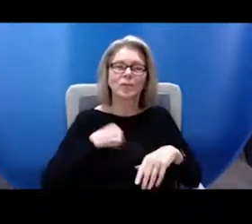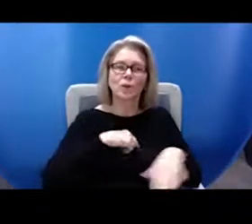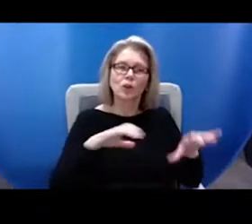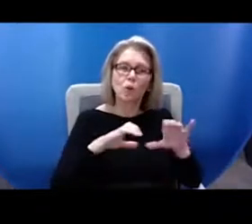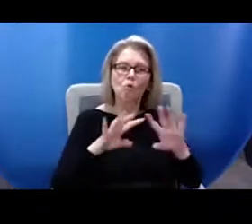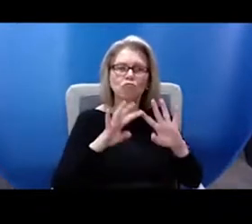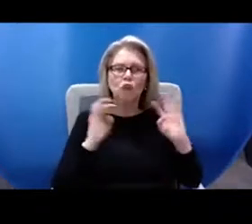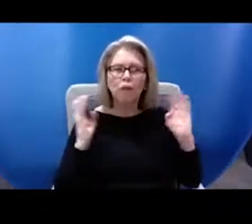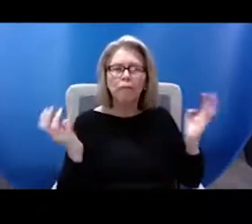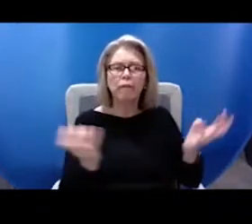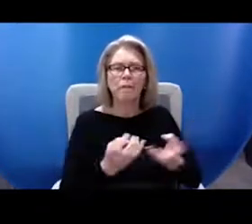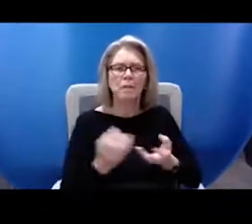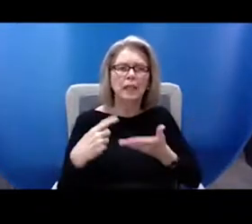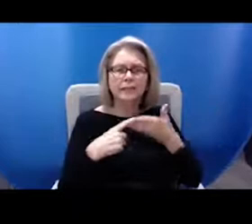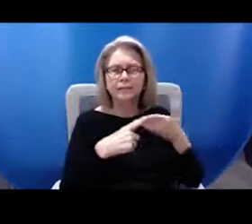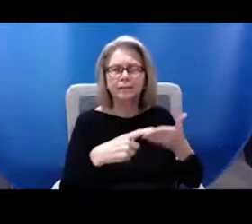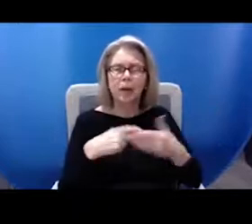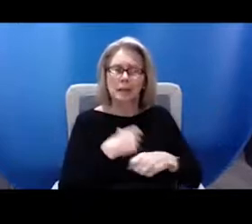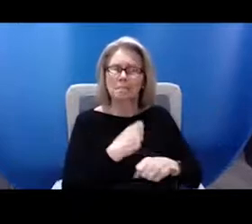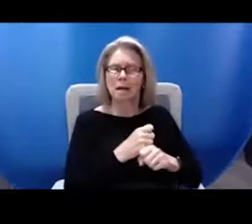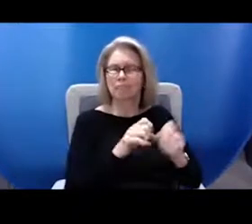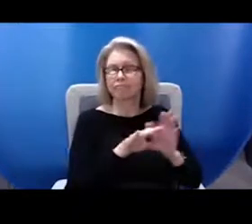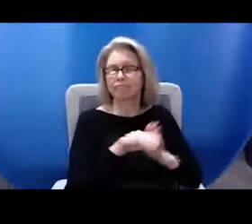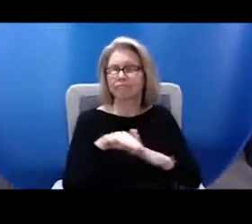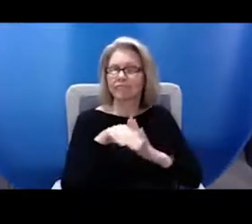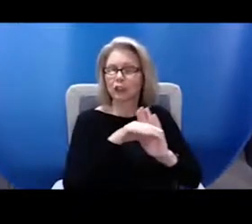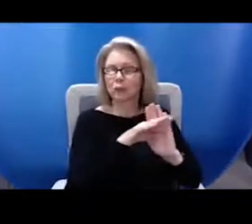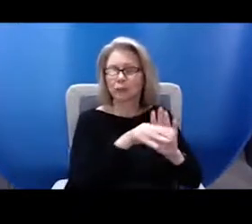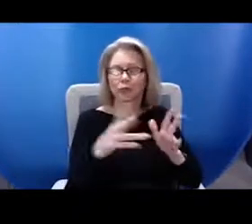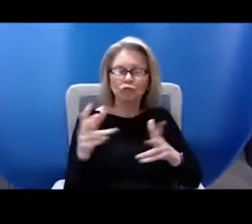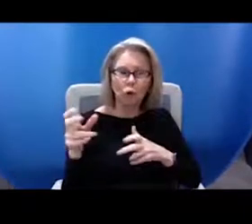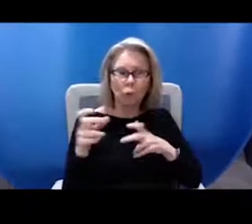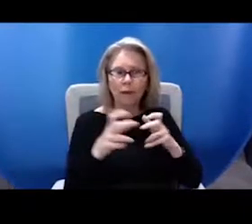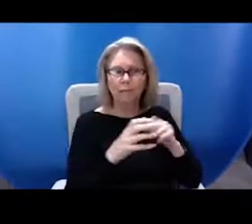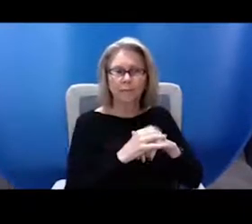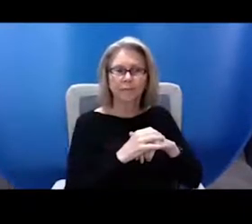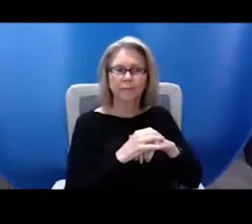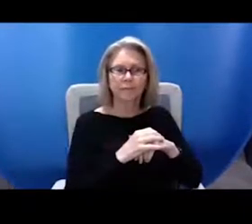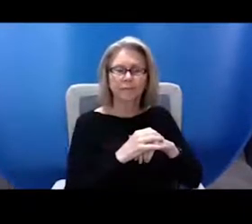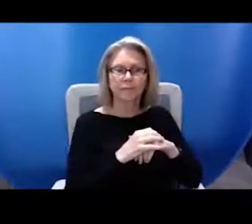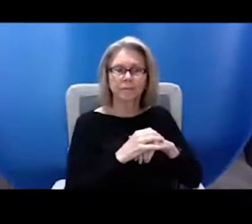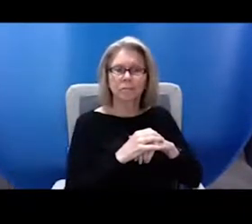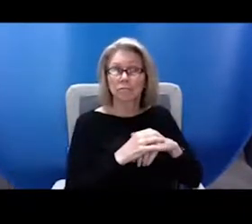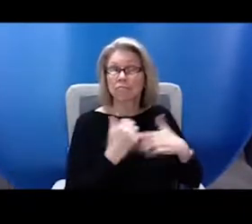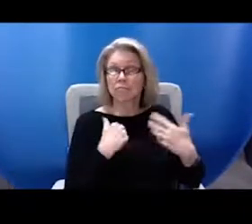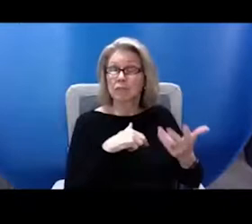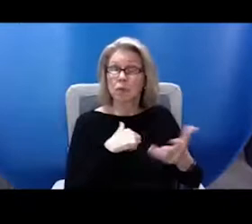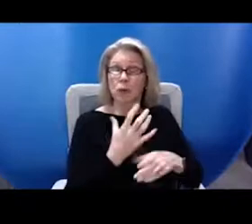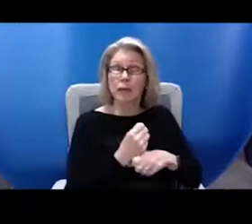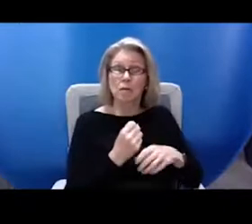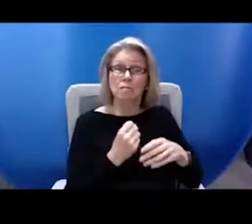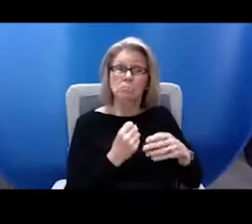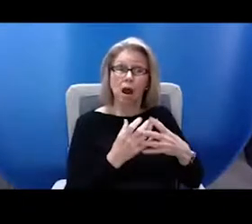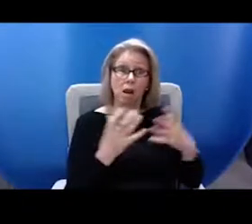melakukan diskusi di sebuah meja bundar dan kami merekamnya dengan video. Lalu